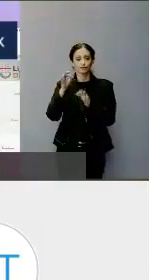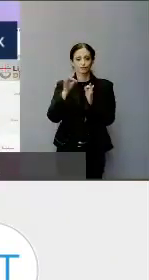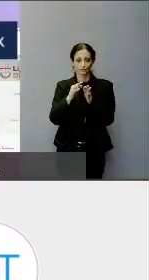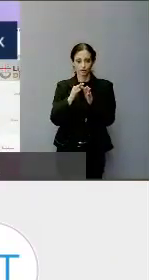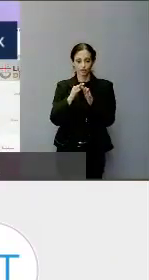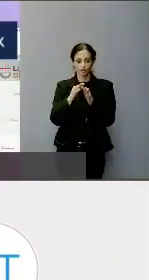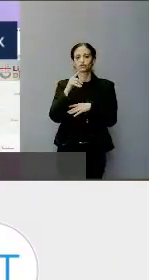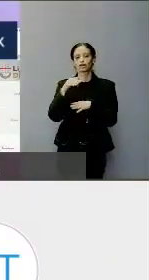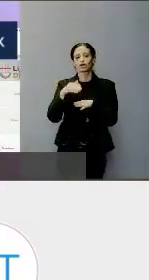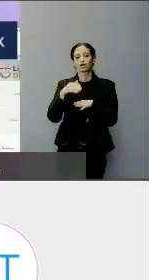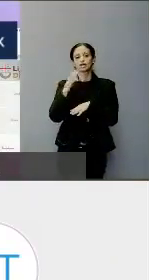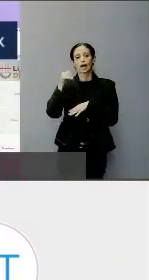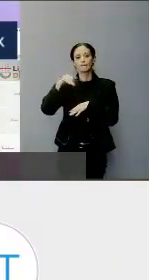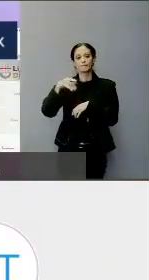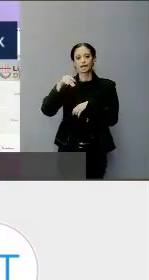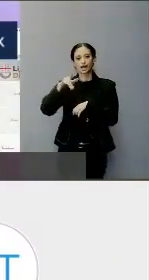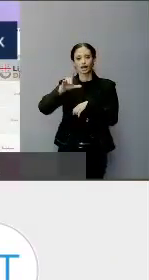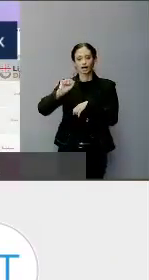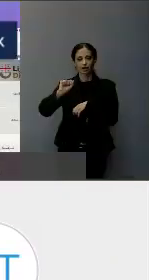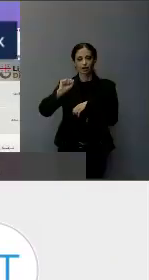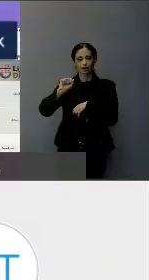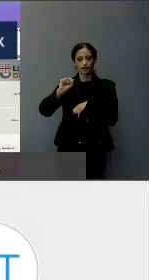consigliere campanella